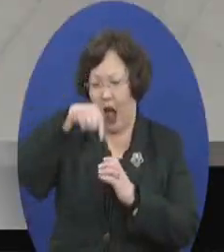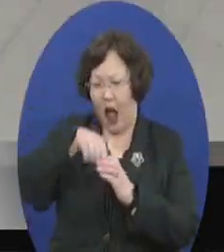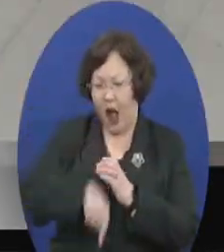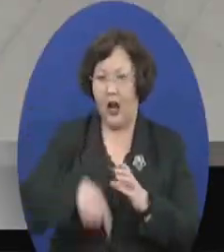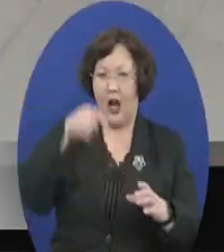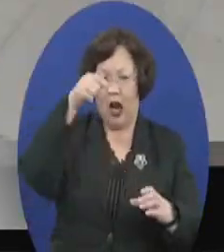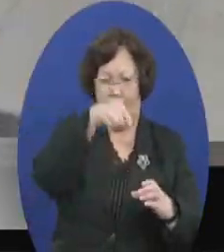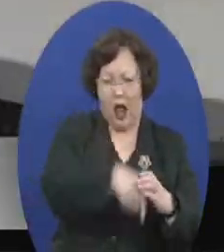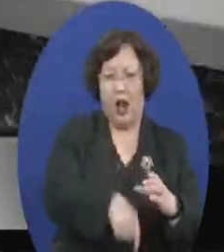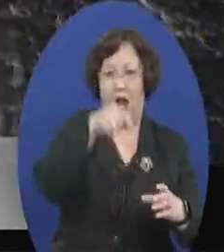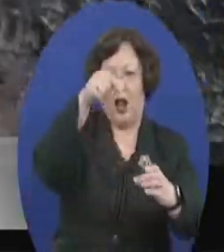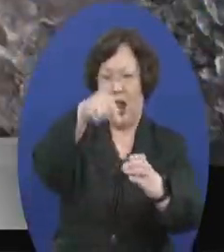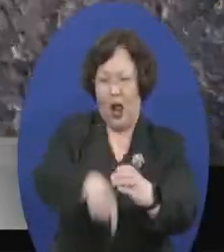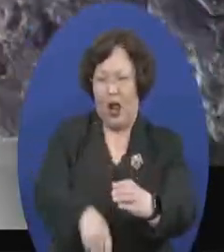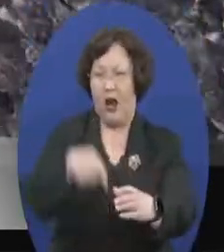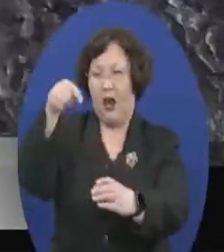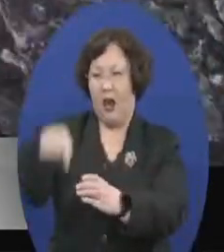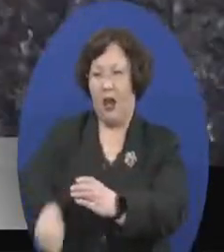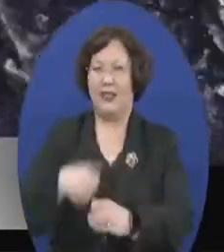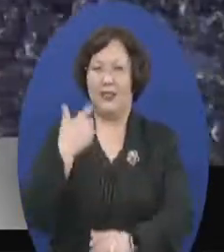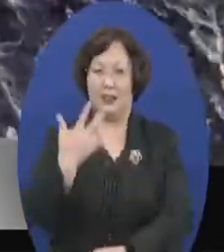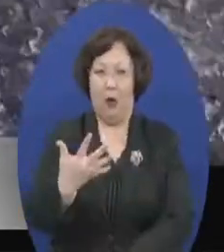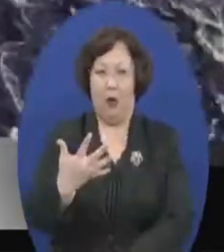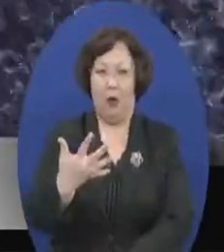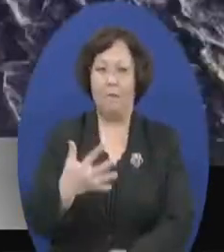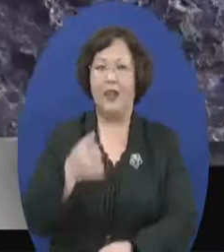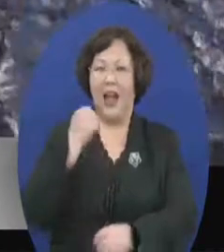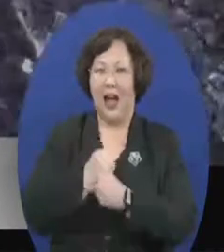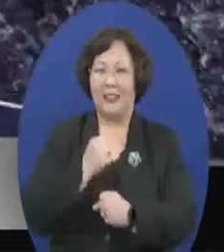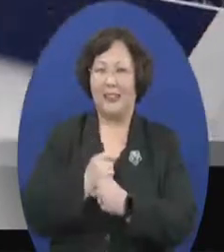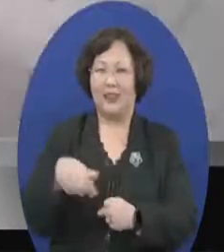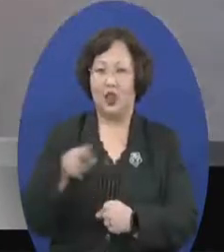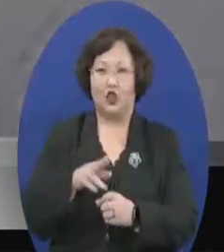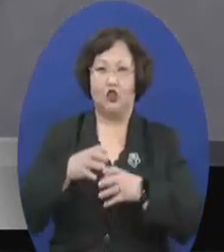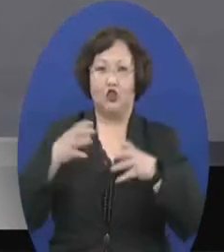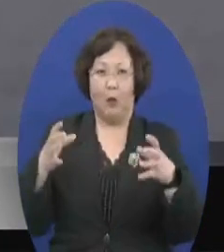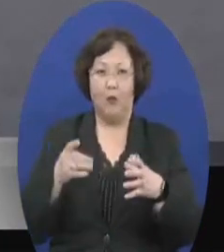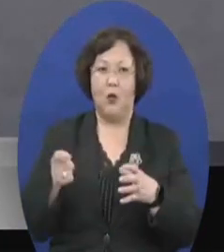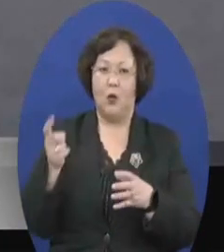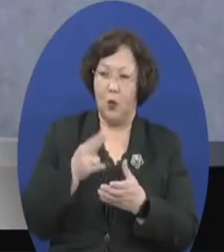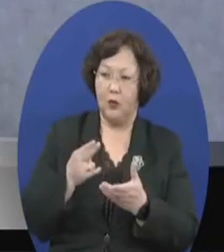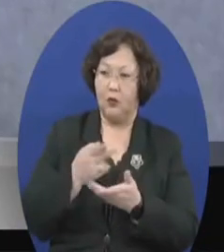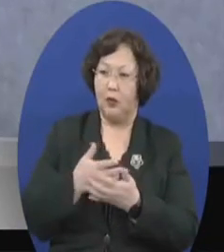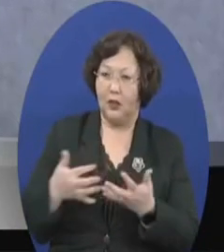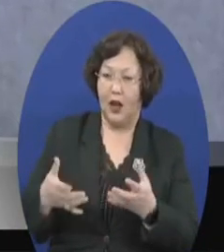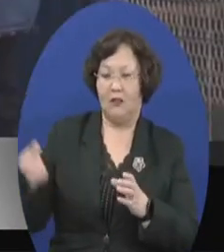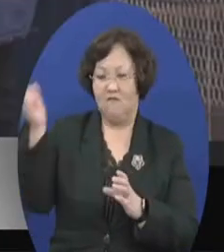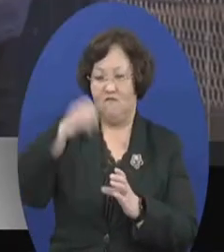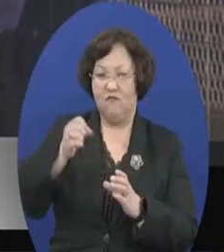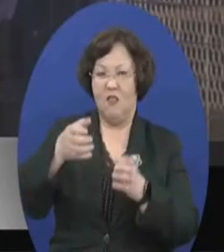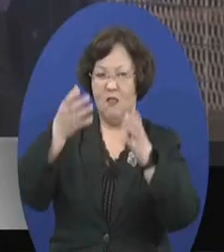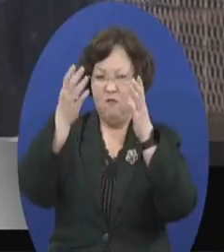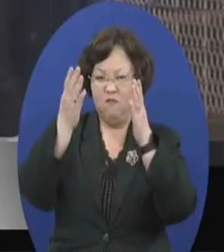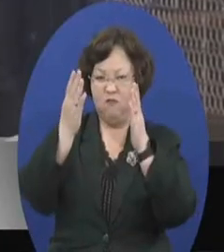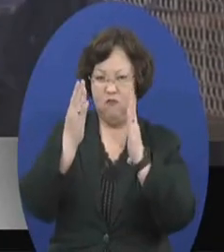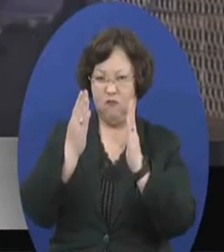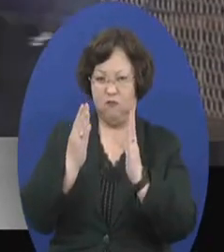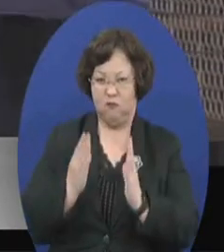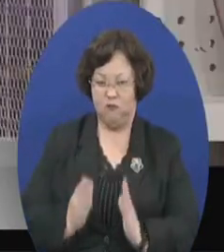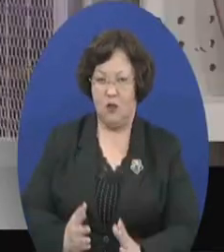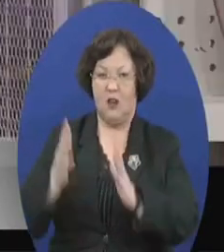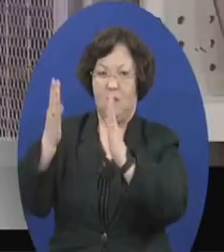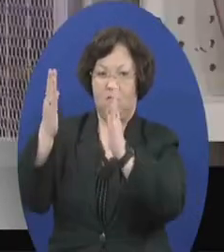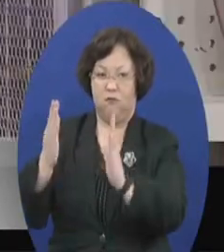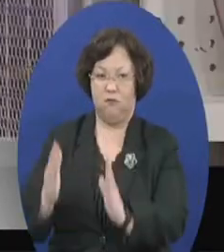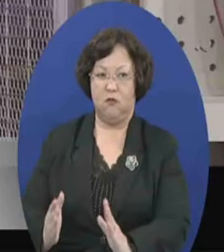руу ажилчдыг болон томоохон хүнд машин механизмыг тээвэрлдэг. За ингэснээр